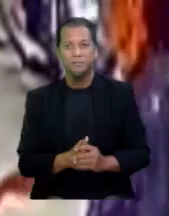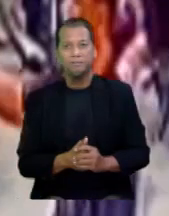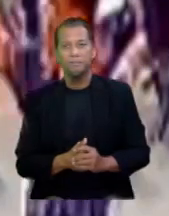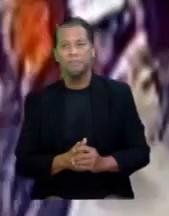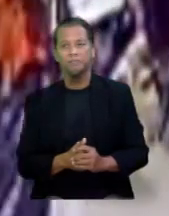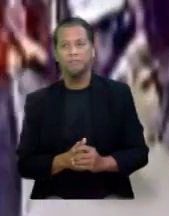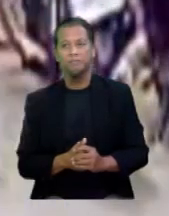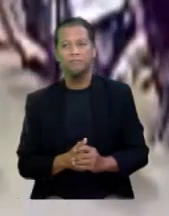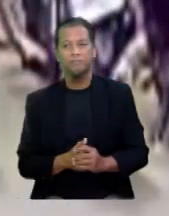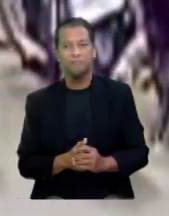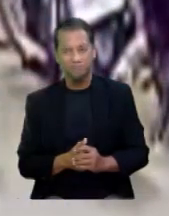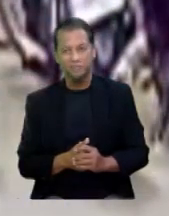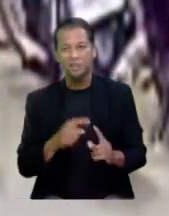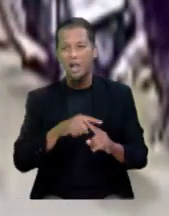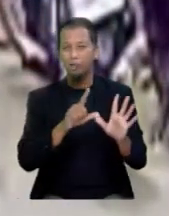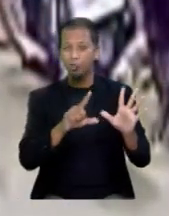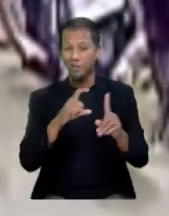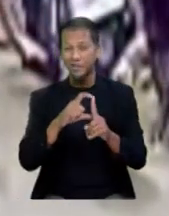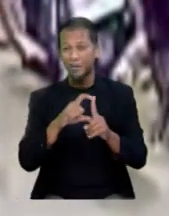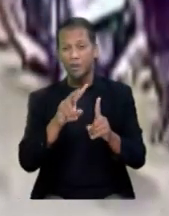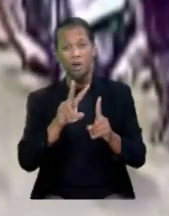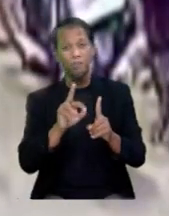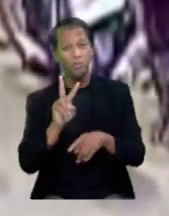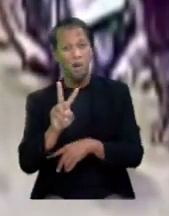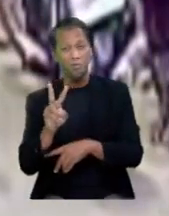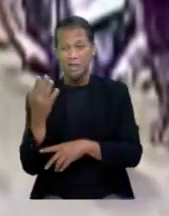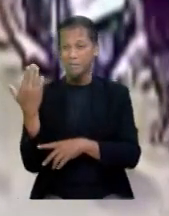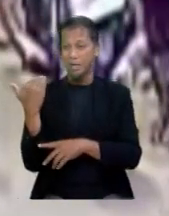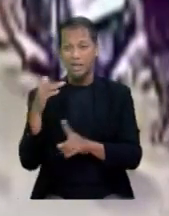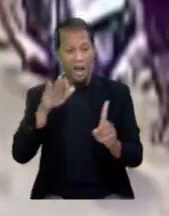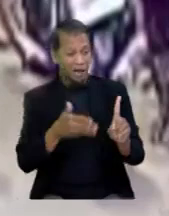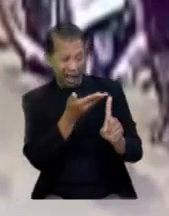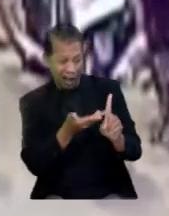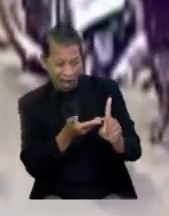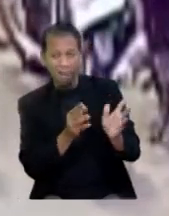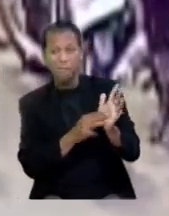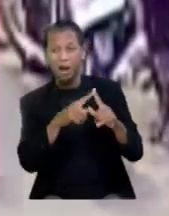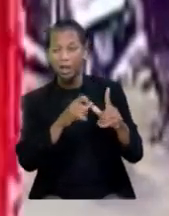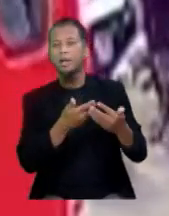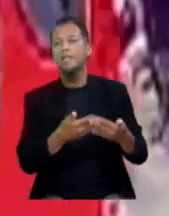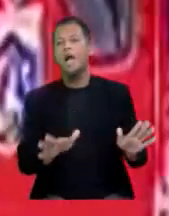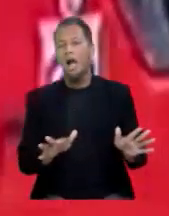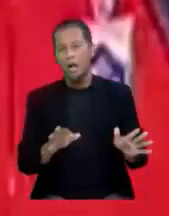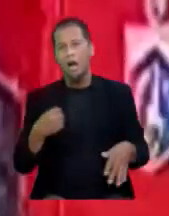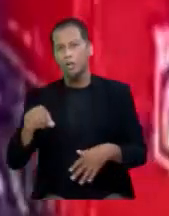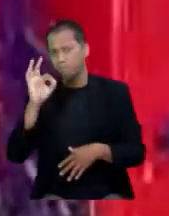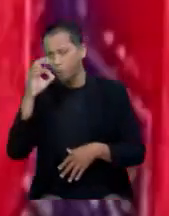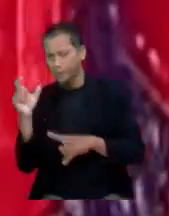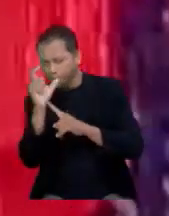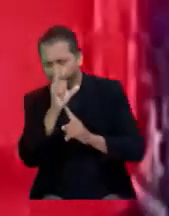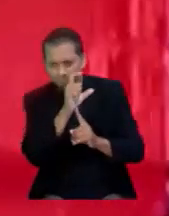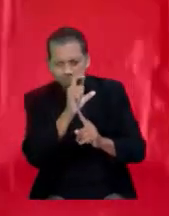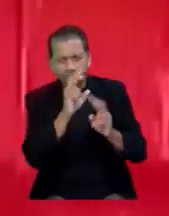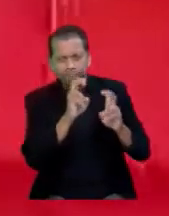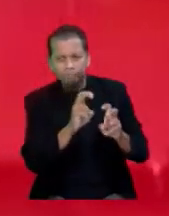Hilang 7 Desember 2022 lalu, Satreskrim Polres Metro Jakarta Pusat melakukan penyelidikan guna mengungkap